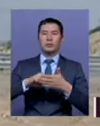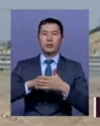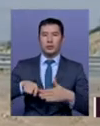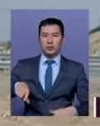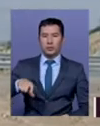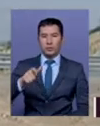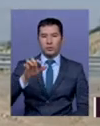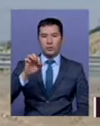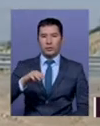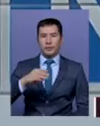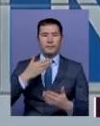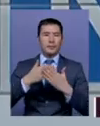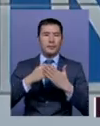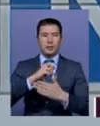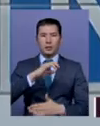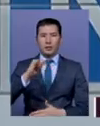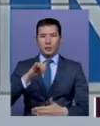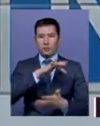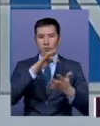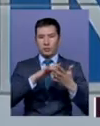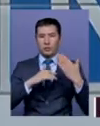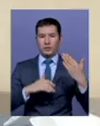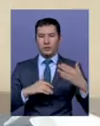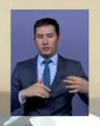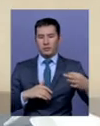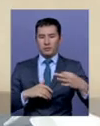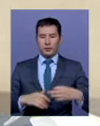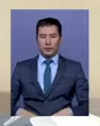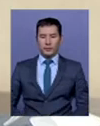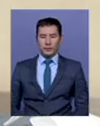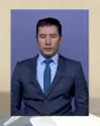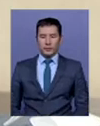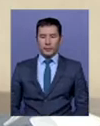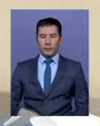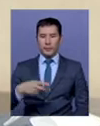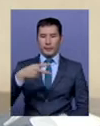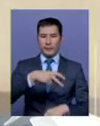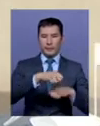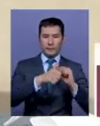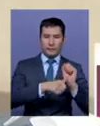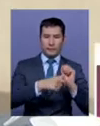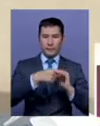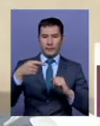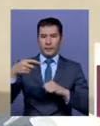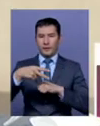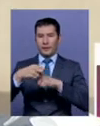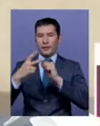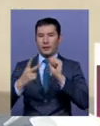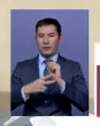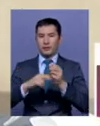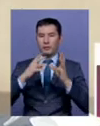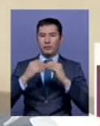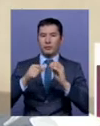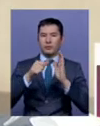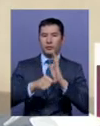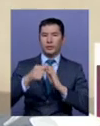автодороги Атырауской области, сообщил депутат. Так, за период 2016-2017 годы произошло